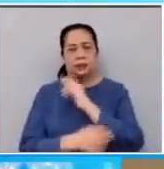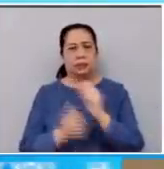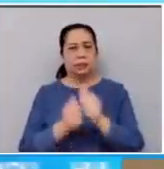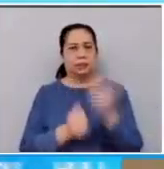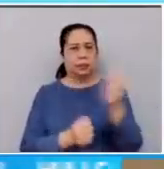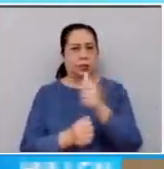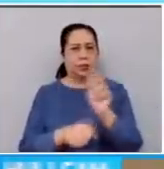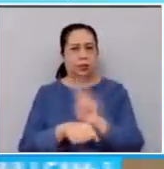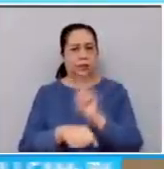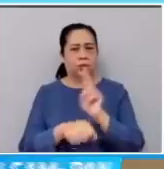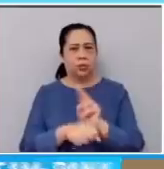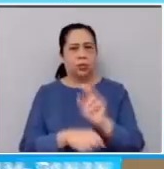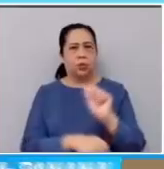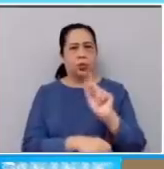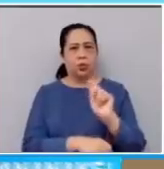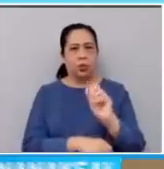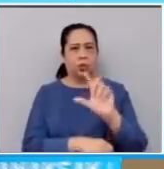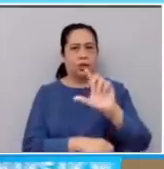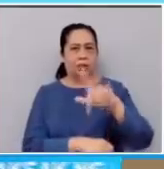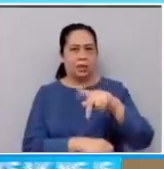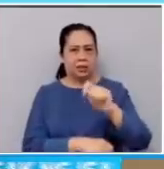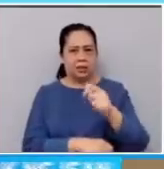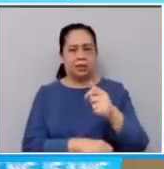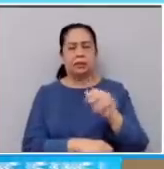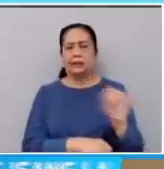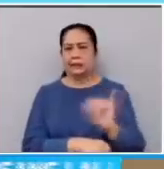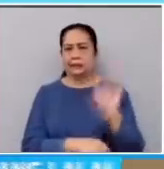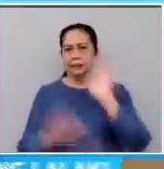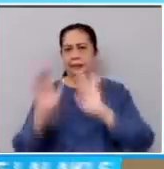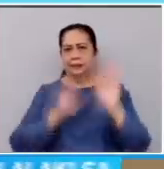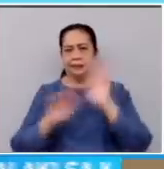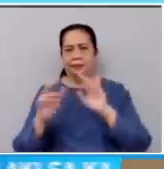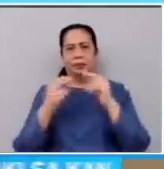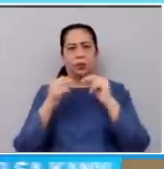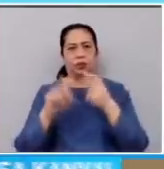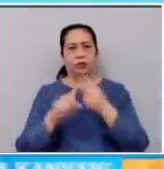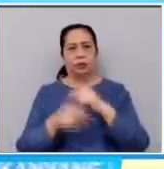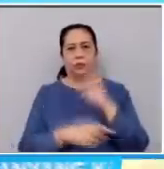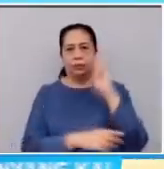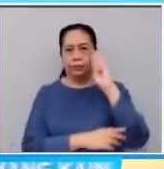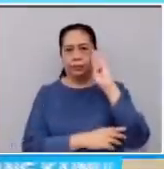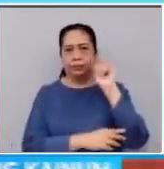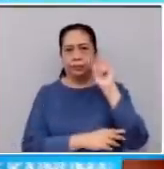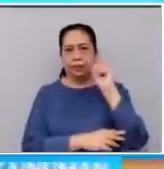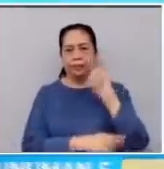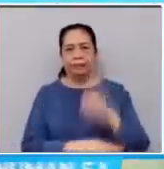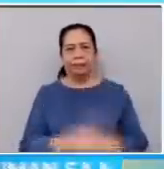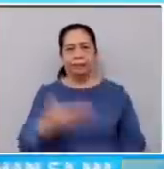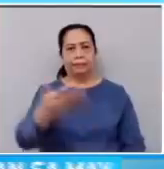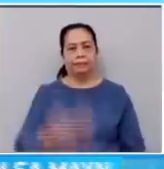auto LPG, problemado rin. Balitang hatid ni Bam Alegre.